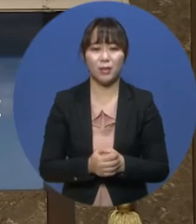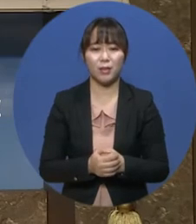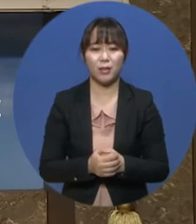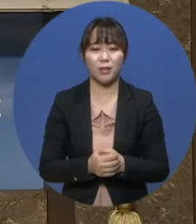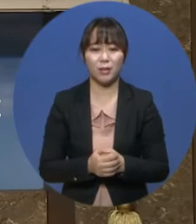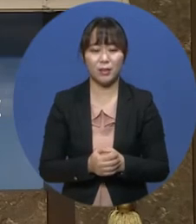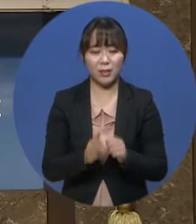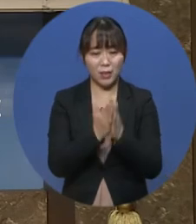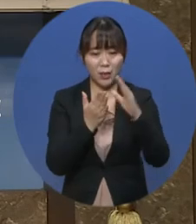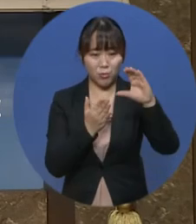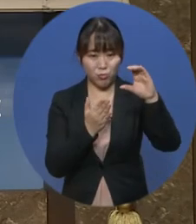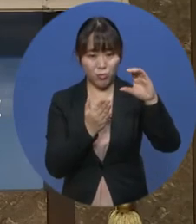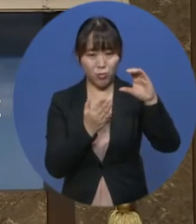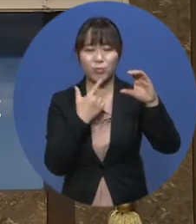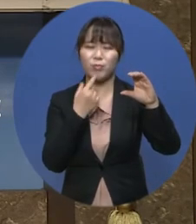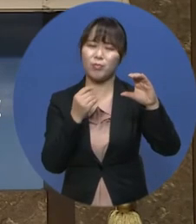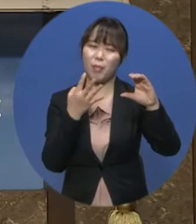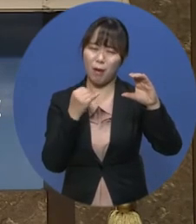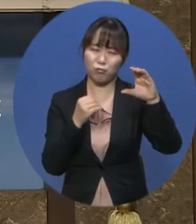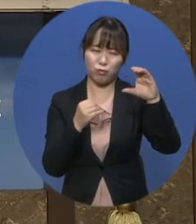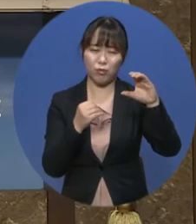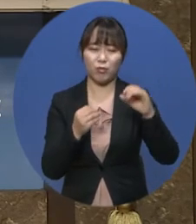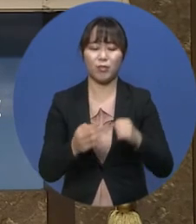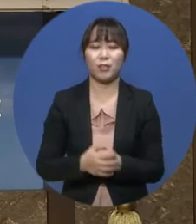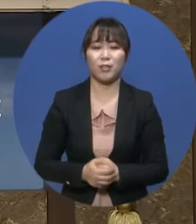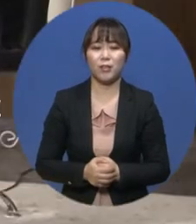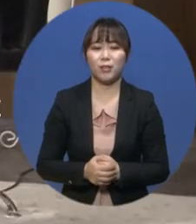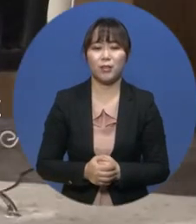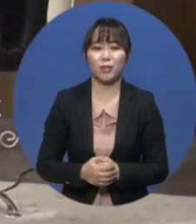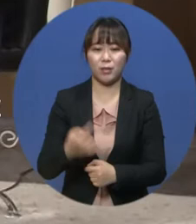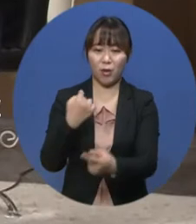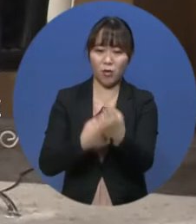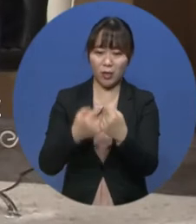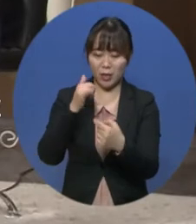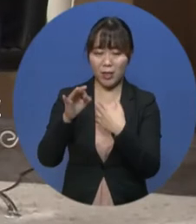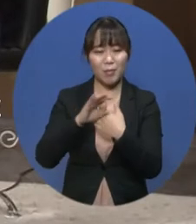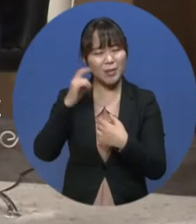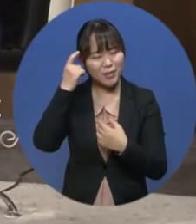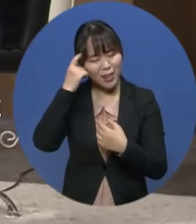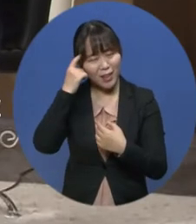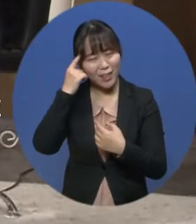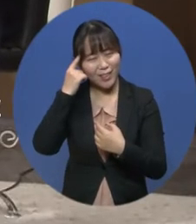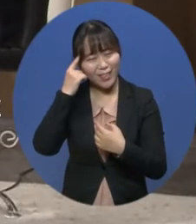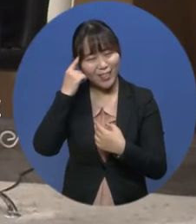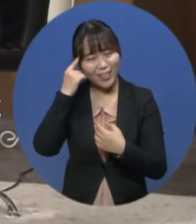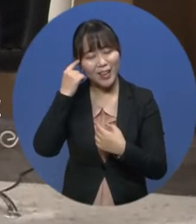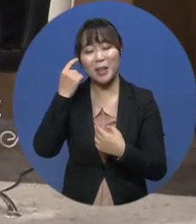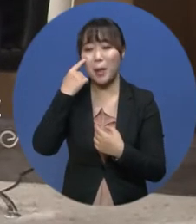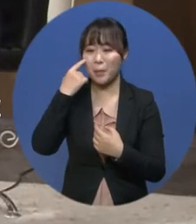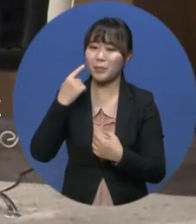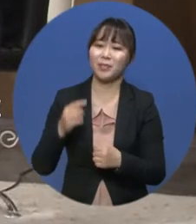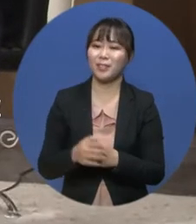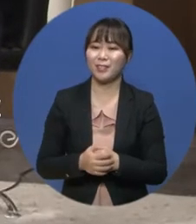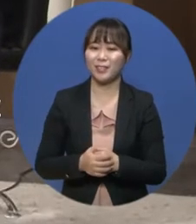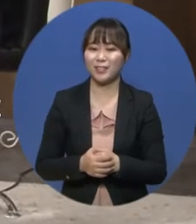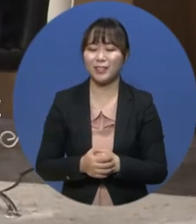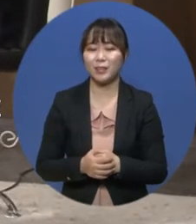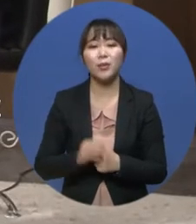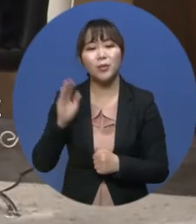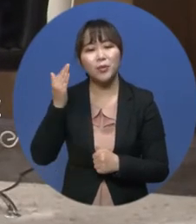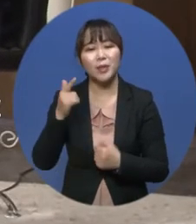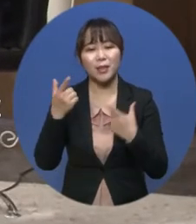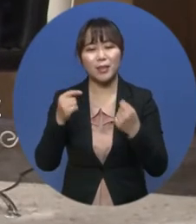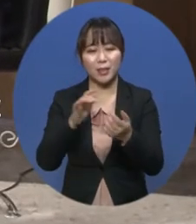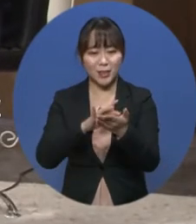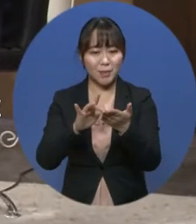적어봐요 두껍게 두고 온 데모 거리가 들어보면 한번 고려해 야 이제 그러면은 요즘 워낙에